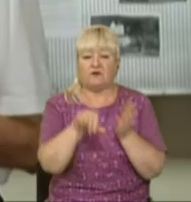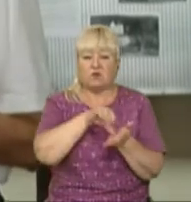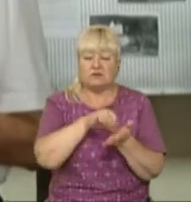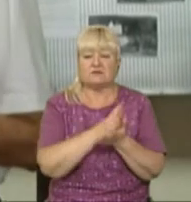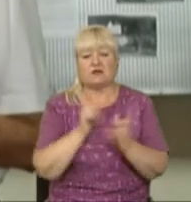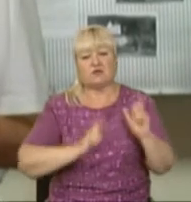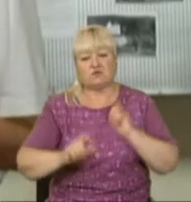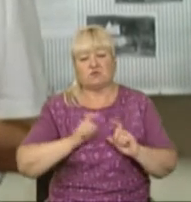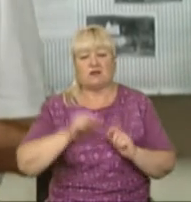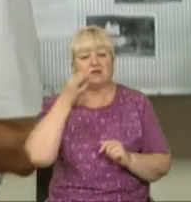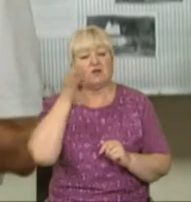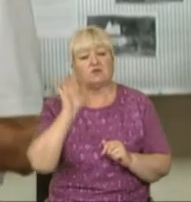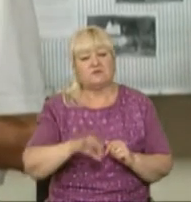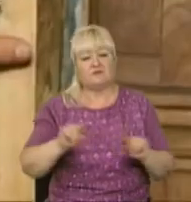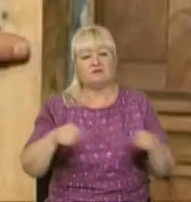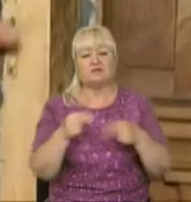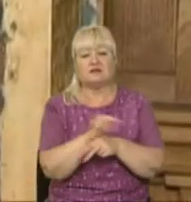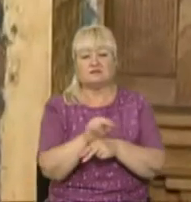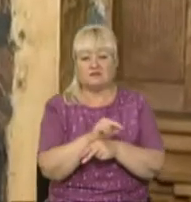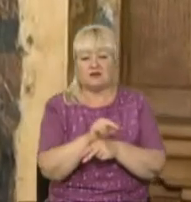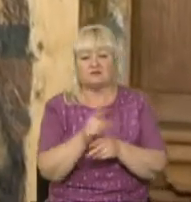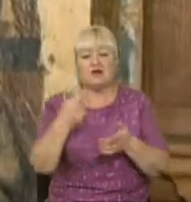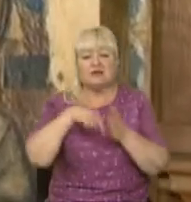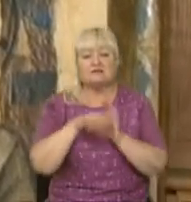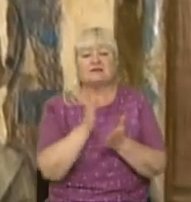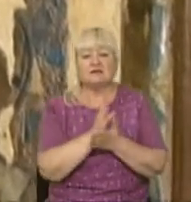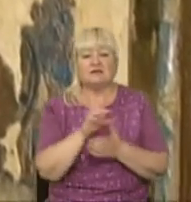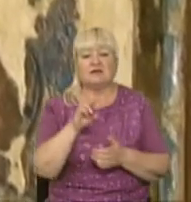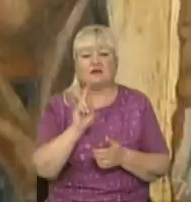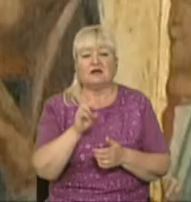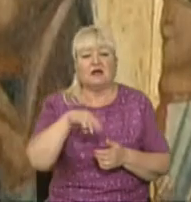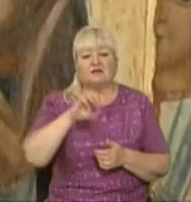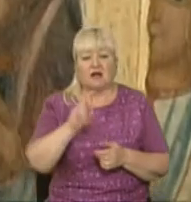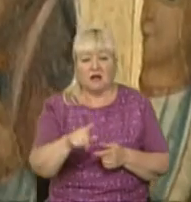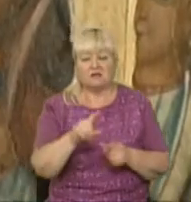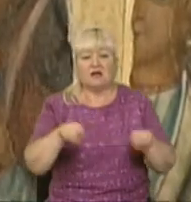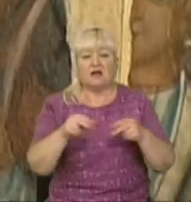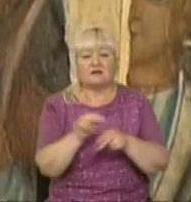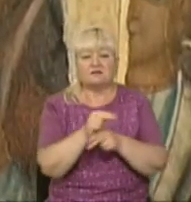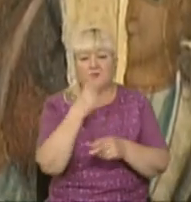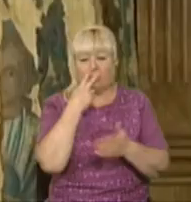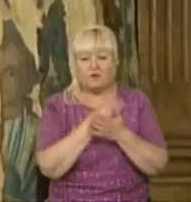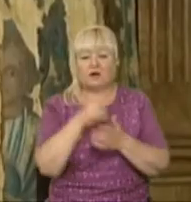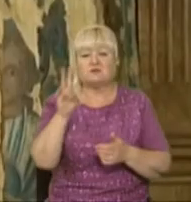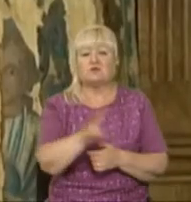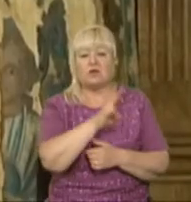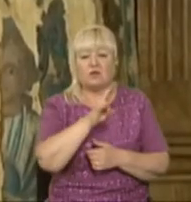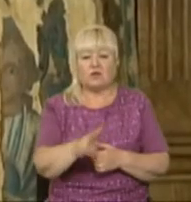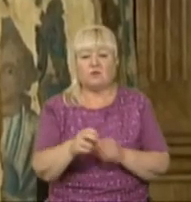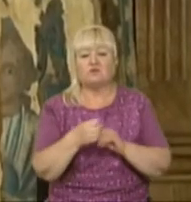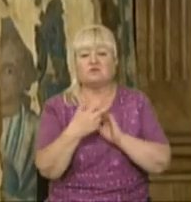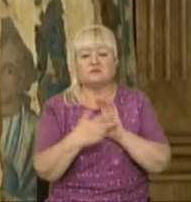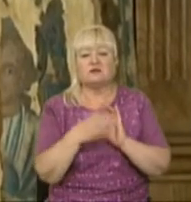як студенти, так і досвідчені реставратори. Серед них Юрій Ткач. Реставратор показує ікону 18 століття, яку він відновлював